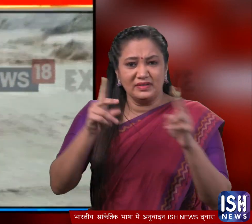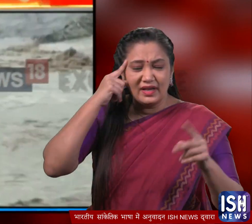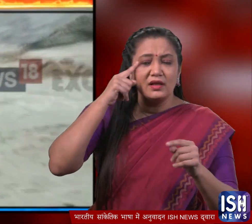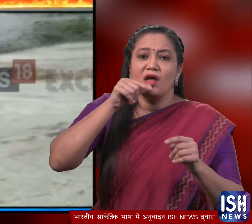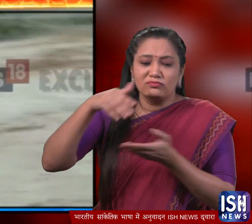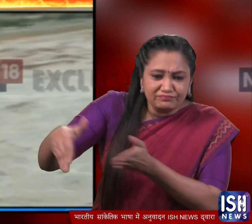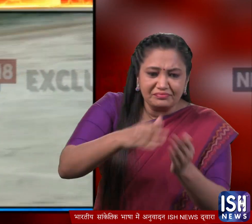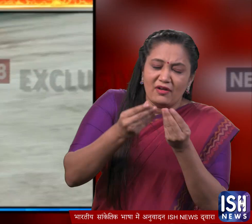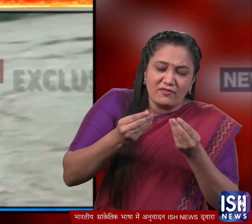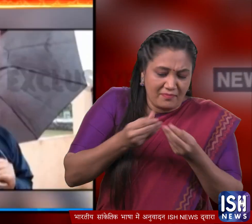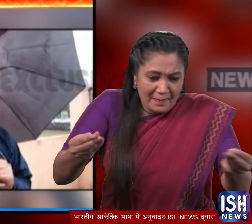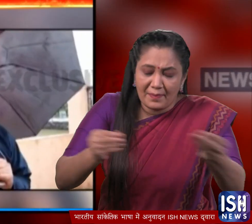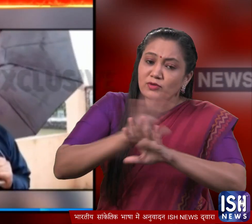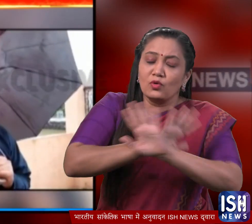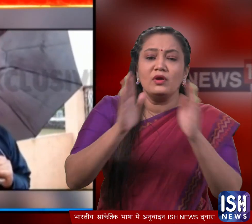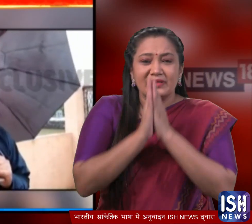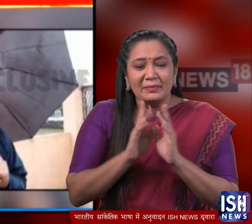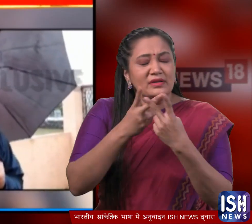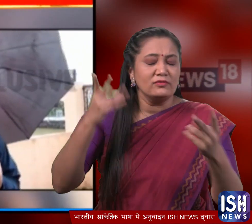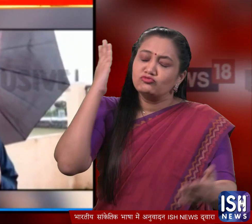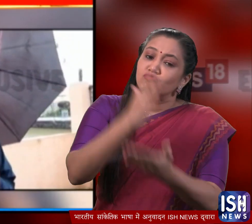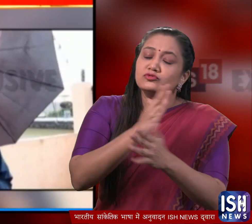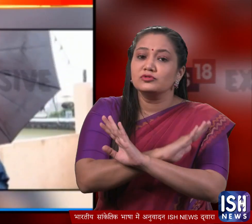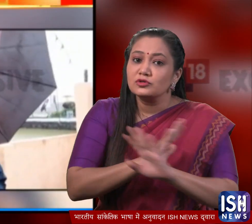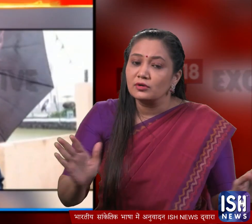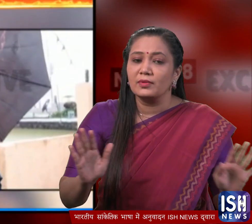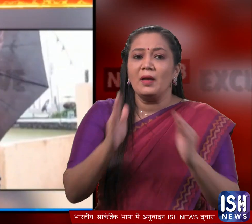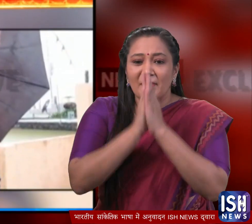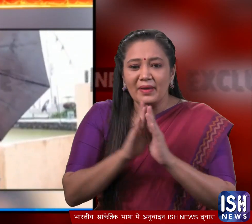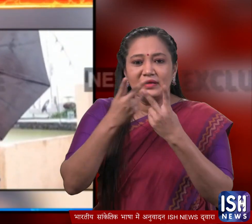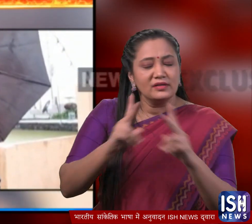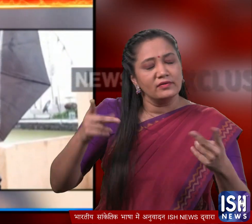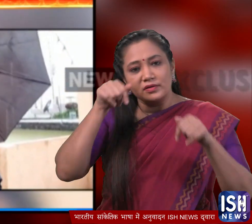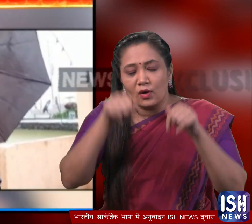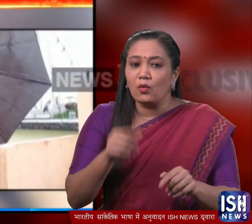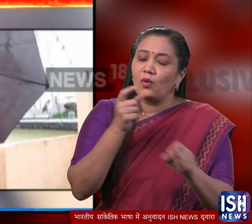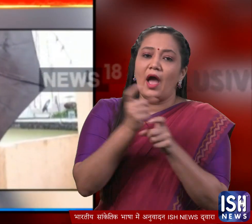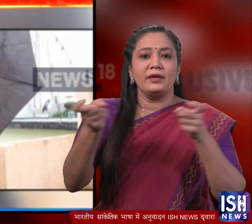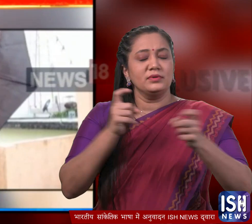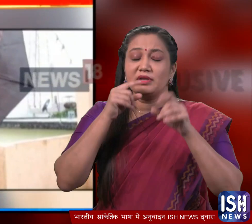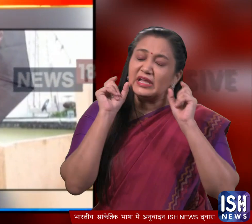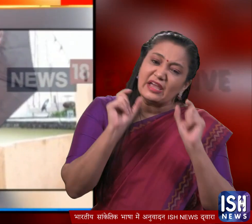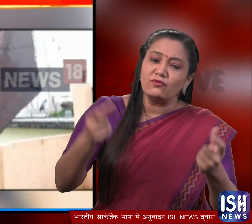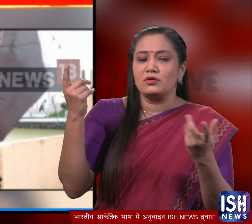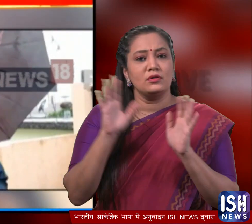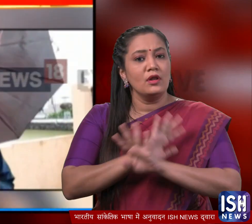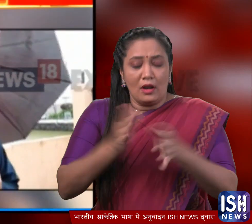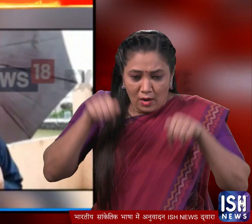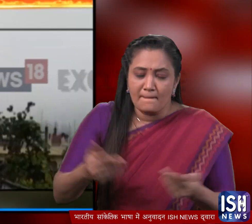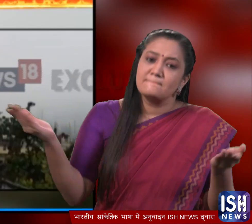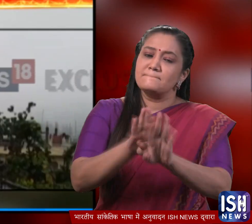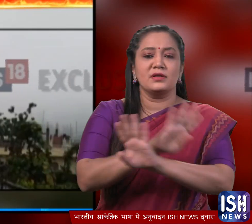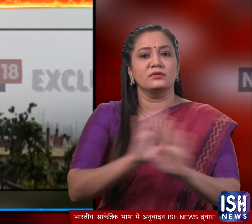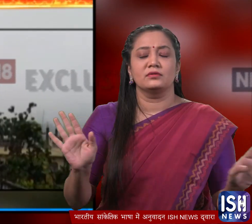नदियों और नालों से दूर रहने की हिदायत दी। धार्मिक यात्रा यहाँ पर पूर्णागिरी और रीठा साहिब के लिए लोग श्रद्धालु करते थे, उसको भी प्रशासन ने एहतियातन बंद कर दिया